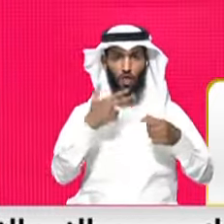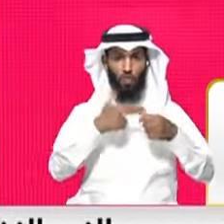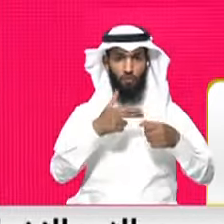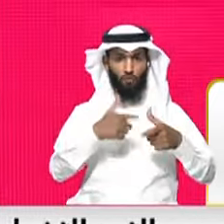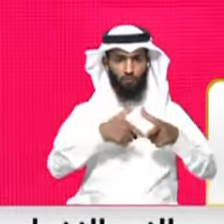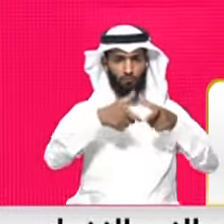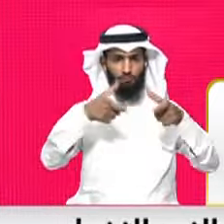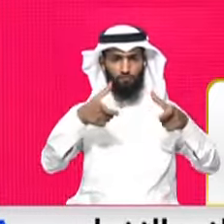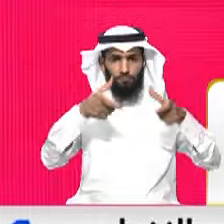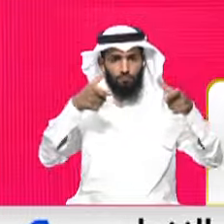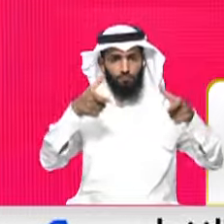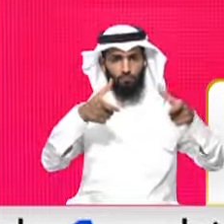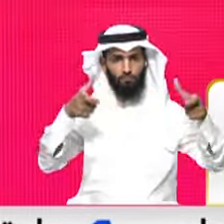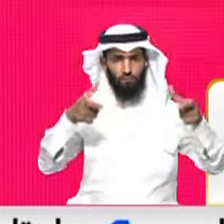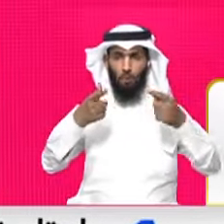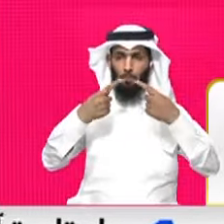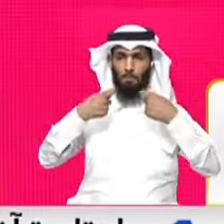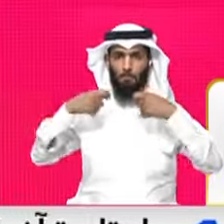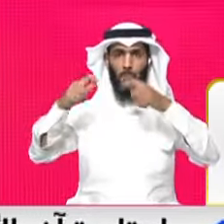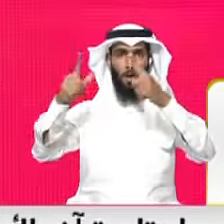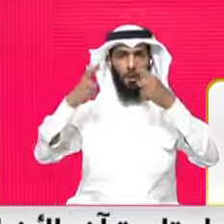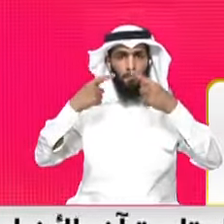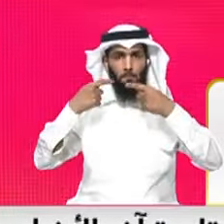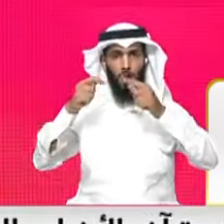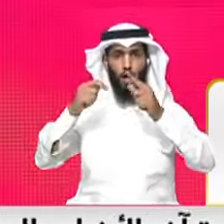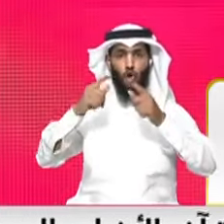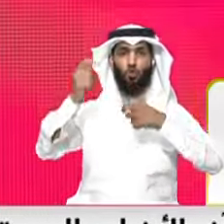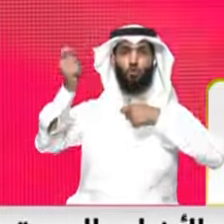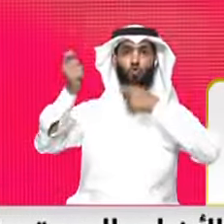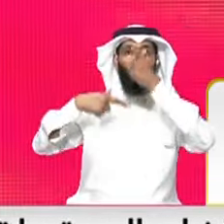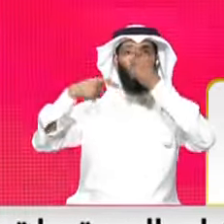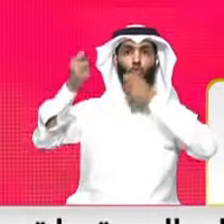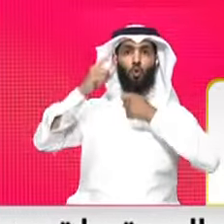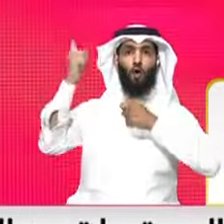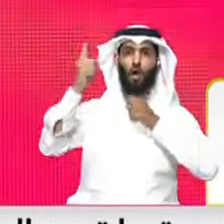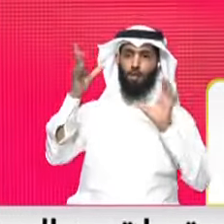منتجاتها النفطية والتعامل مع أسواق عالمية جديدة.